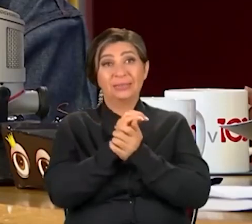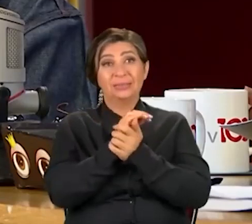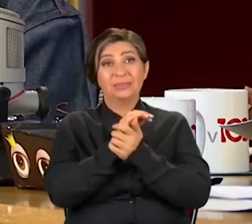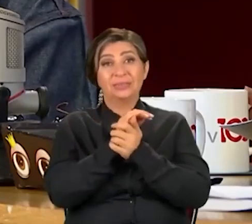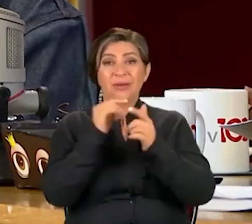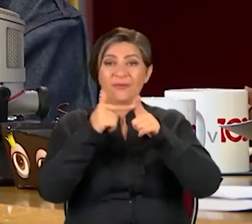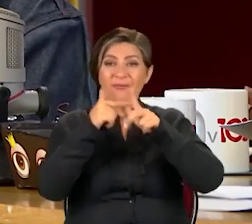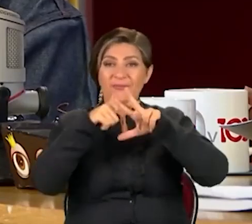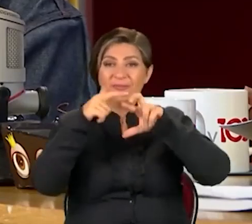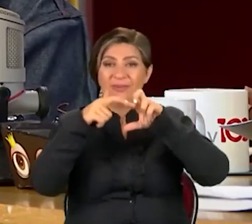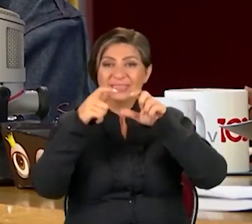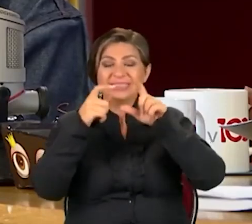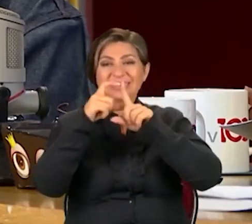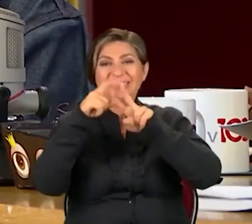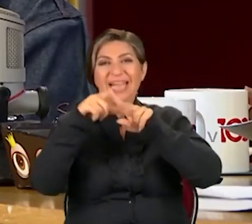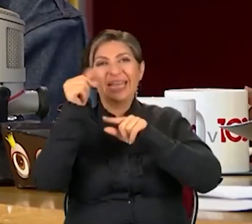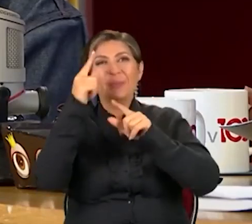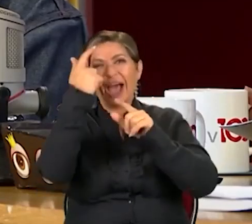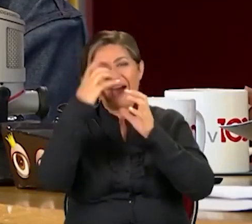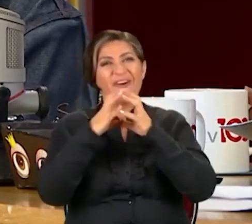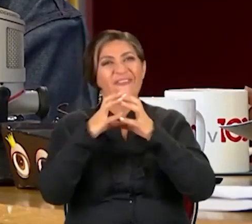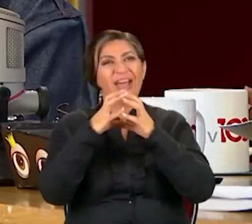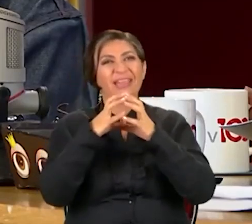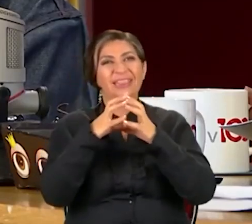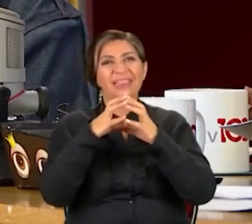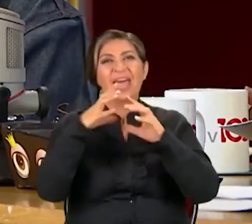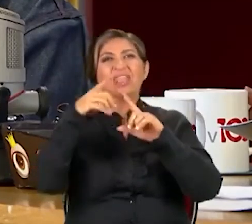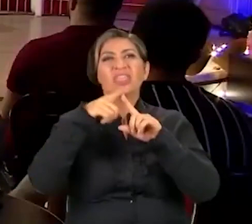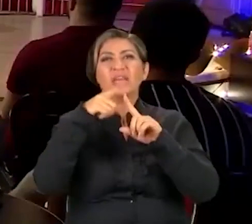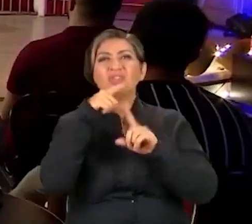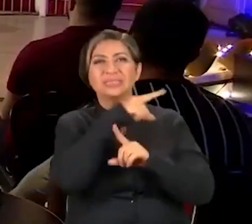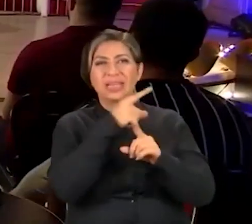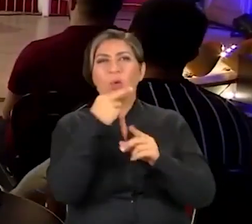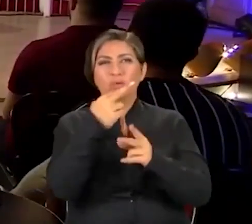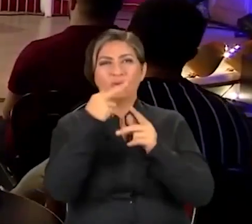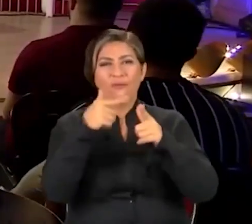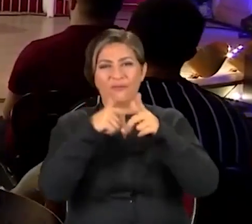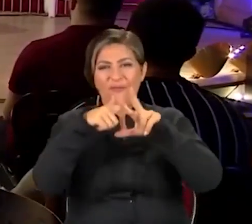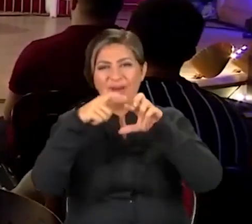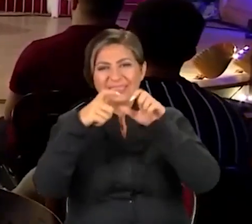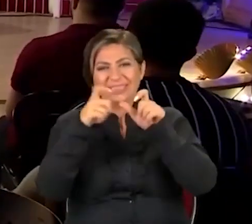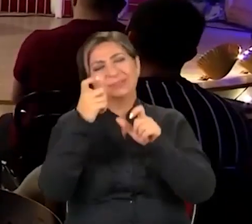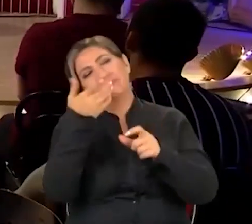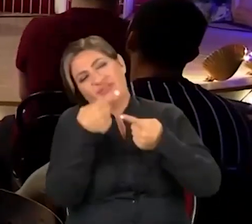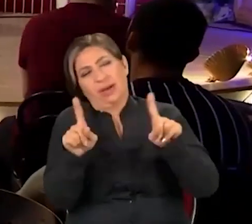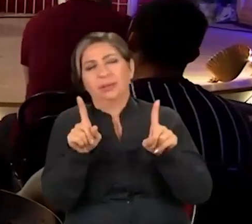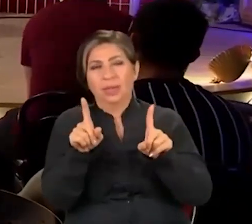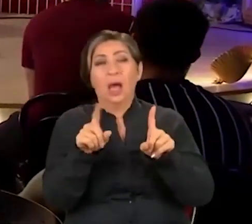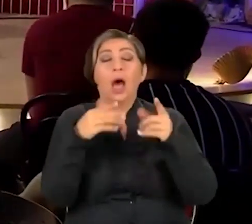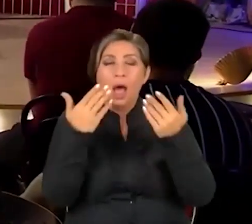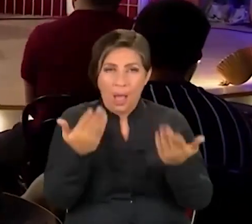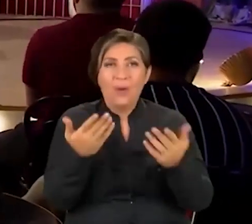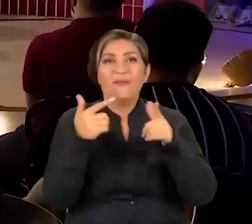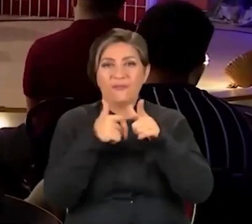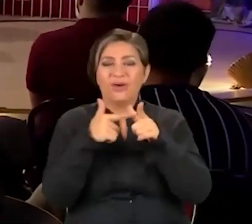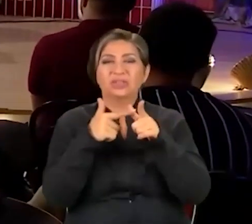yani Farsça tabii o da. Dari biraz Afganların, Taciklerin konuştuğu bir Farsça. Yani evet. Biraz lehçeli, daha değişik. Evet. Ama